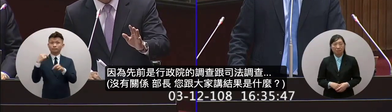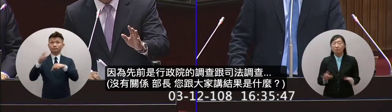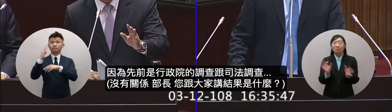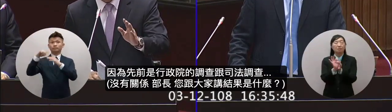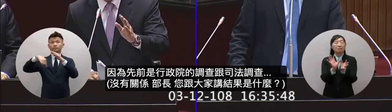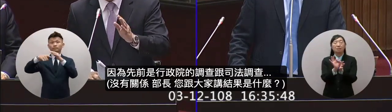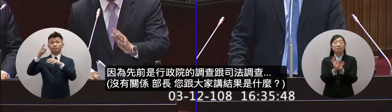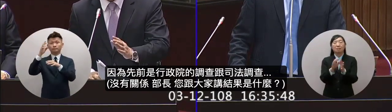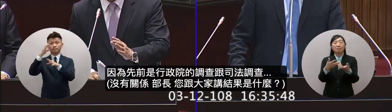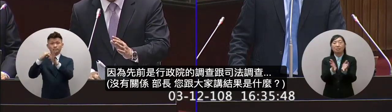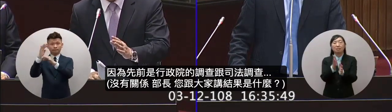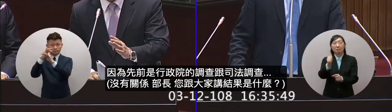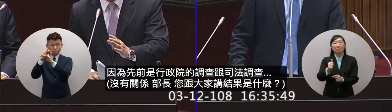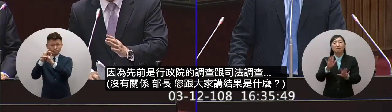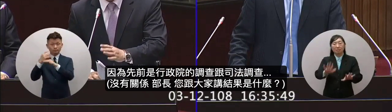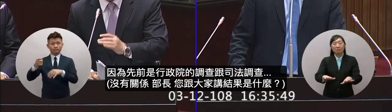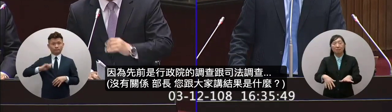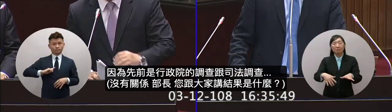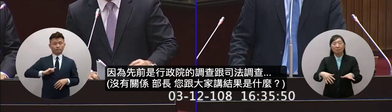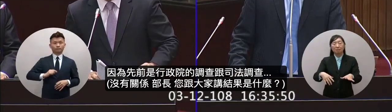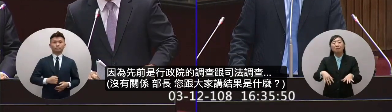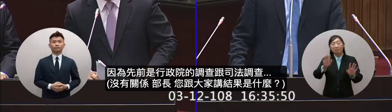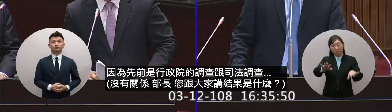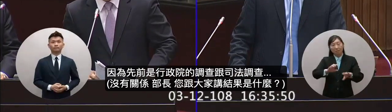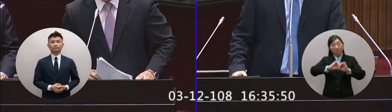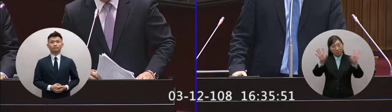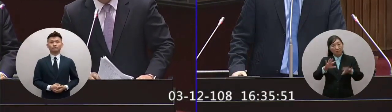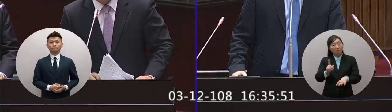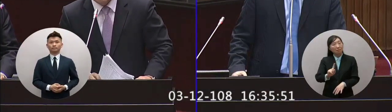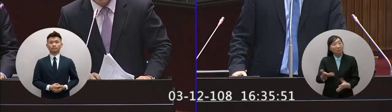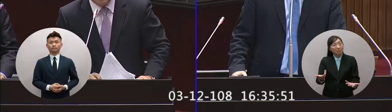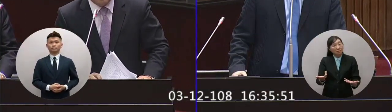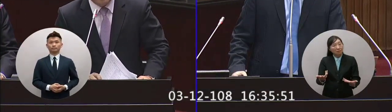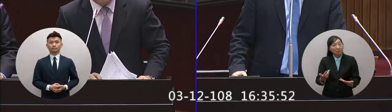政调查， 没有关系，部长，您跟大家讲结果是什么？